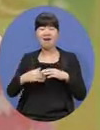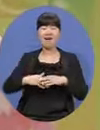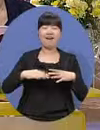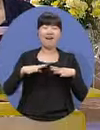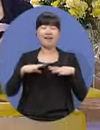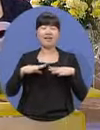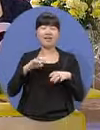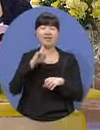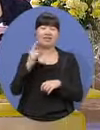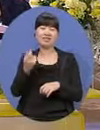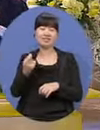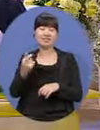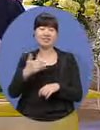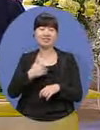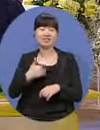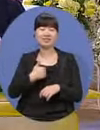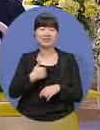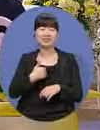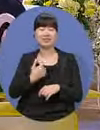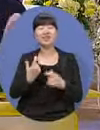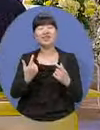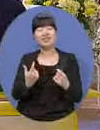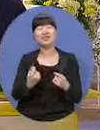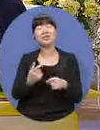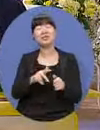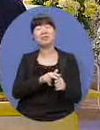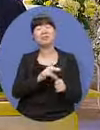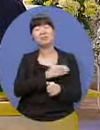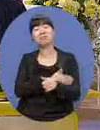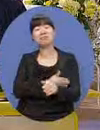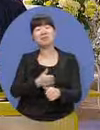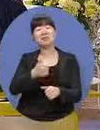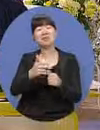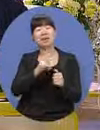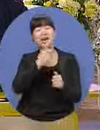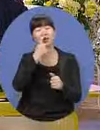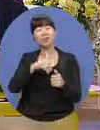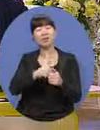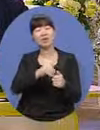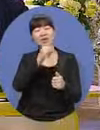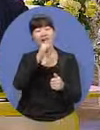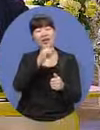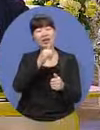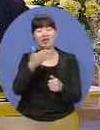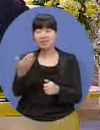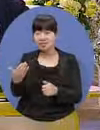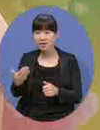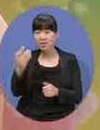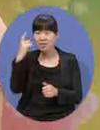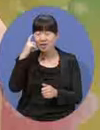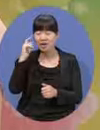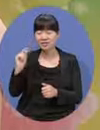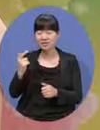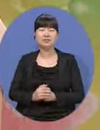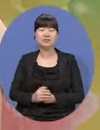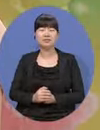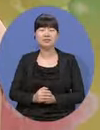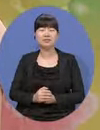들어가시고네 제가 그러니까 이렇게 학원을 보내는 거예요 막 이러시는데 아니 안경란 어머니께서는 열심히 보내고 계시는데 왜 아니라고